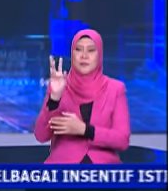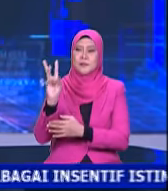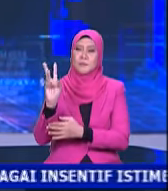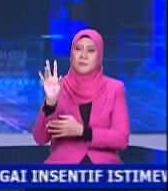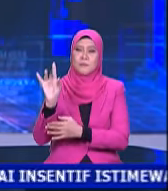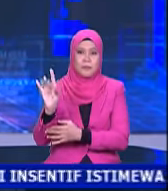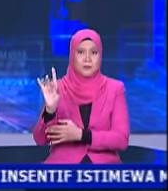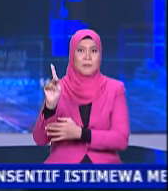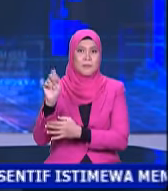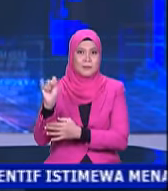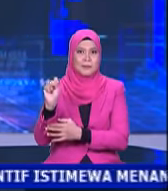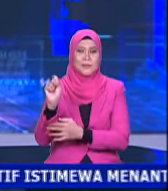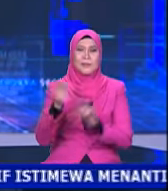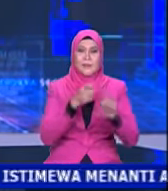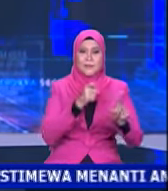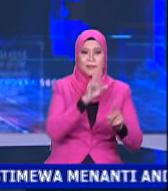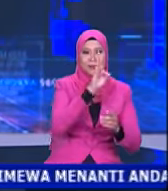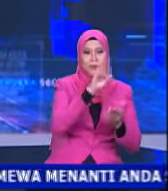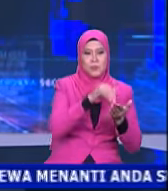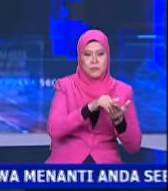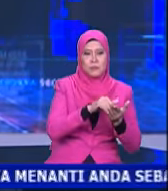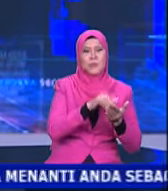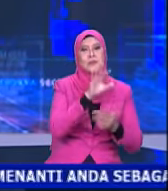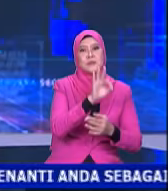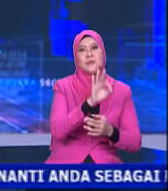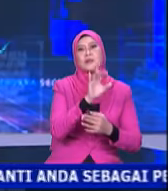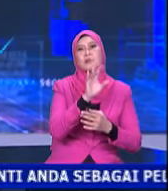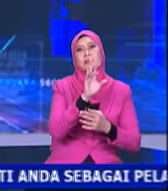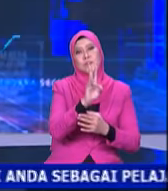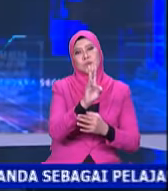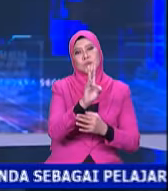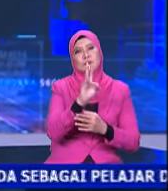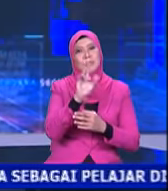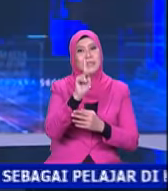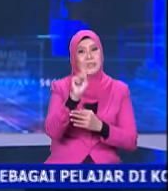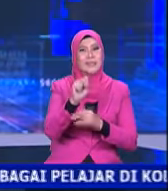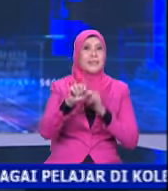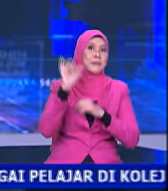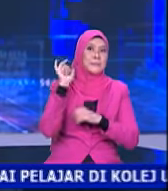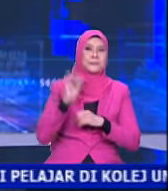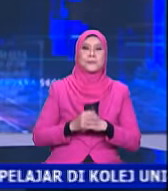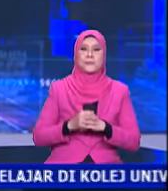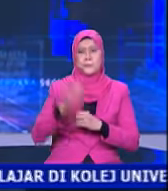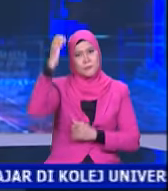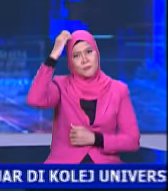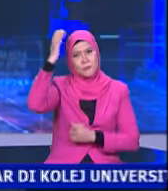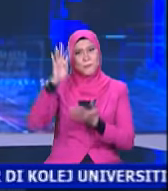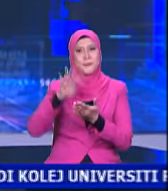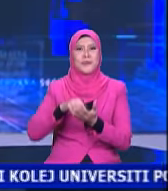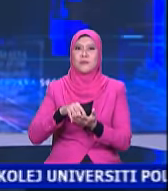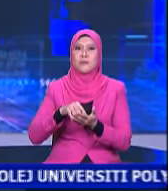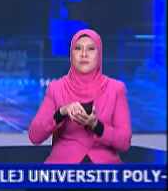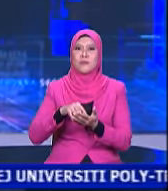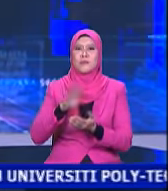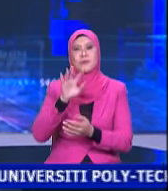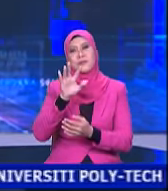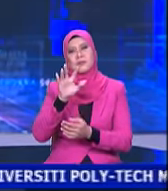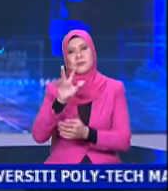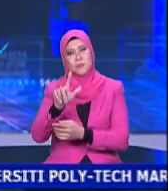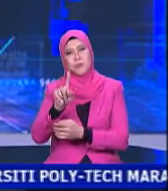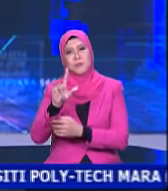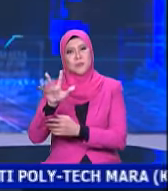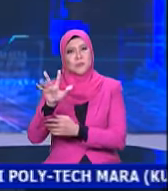8,868 kes daripada 7,097 kes semalam. Selangor menyumbangkan 4,152